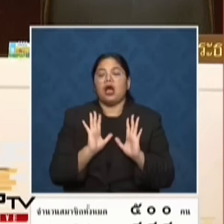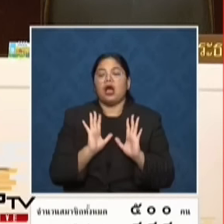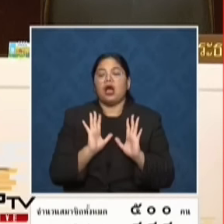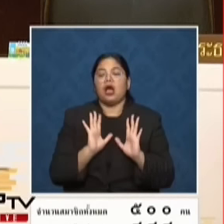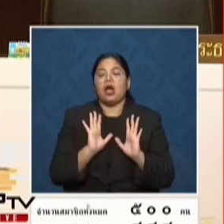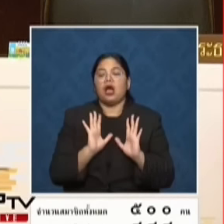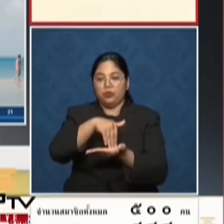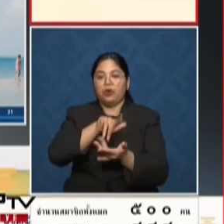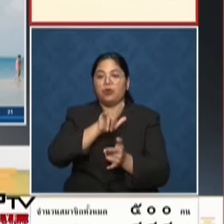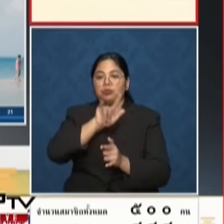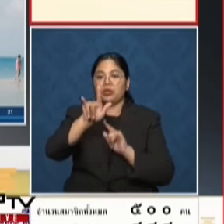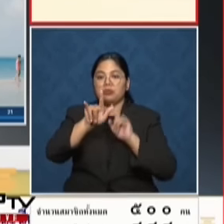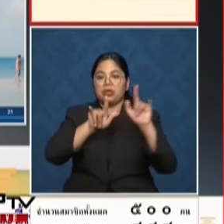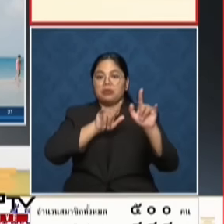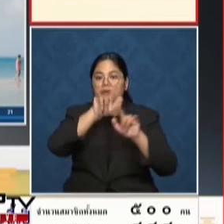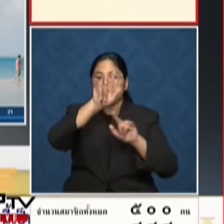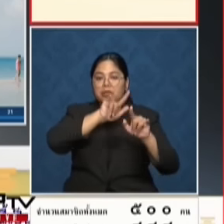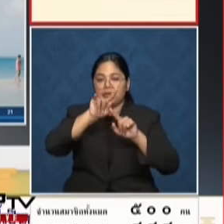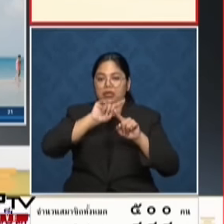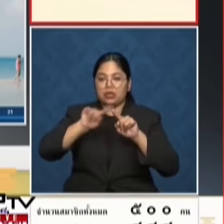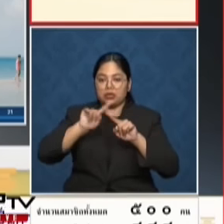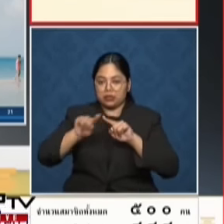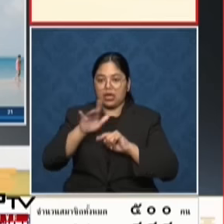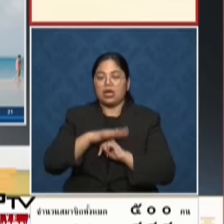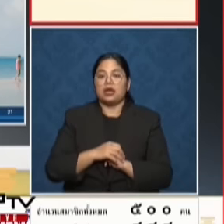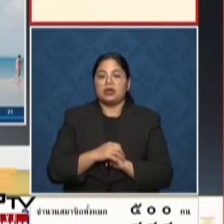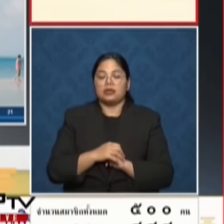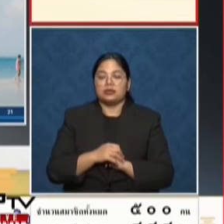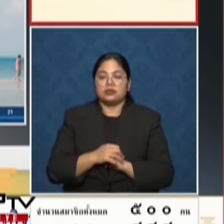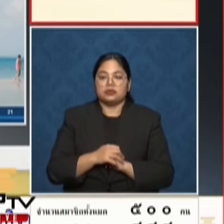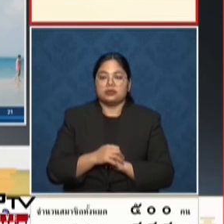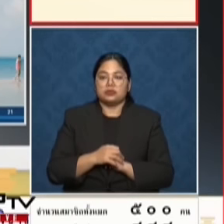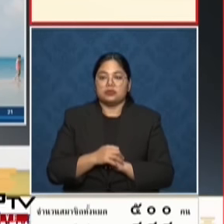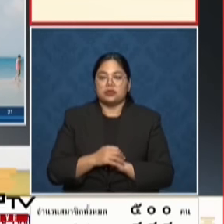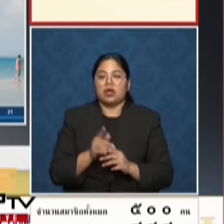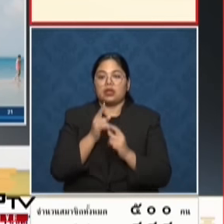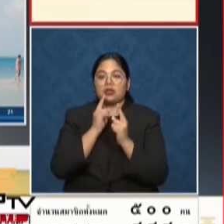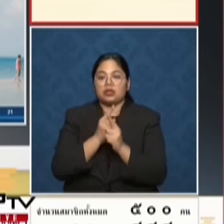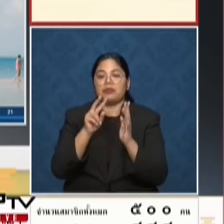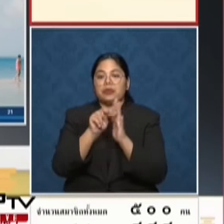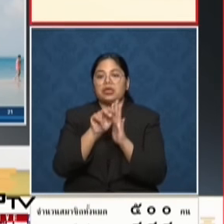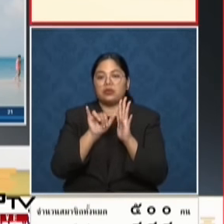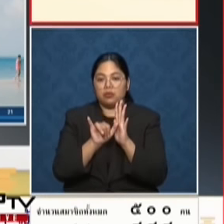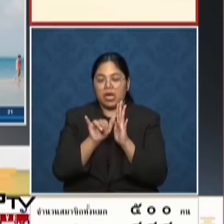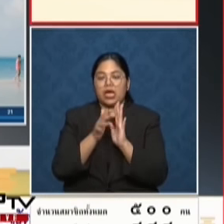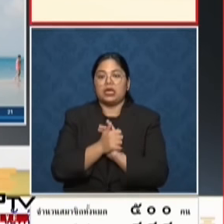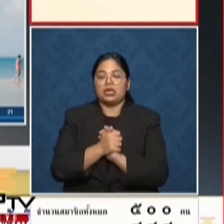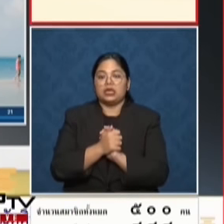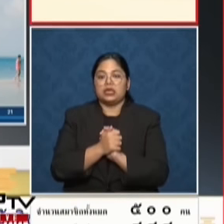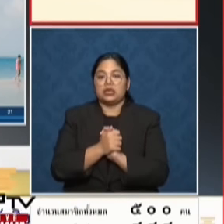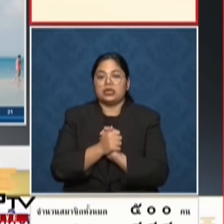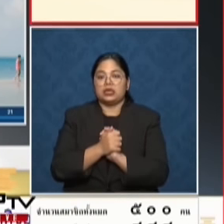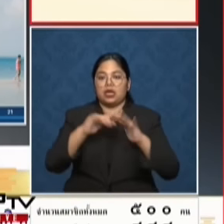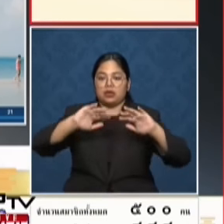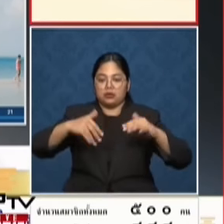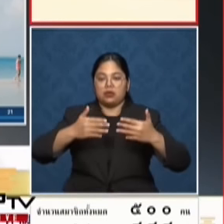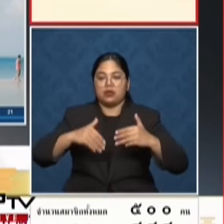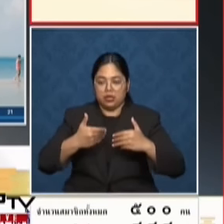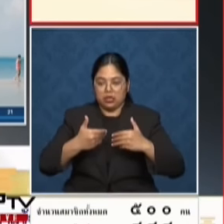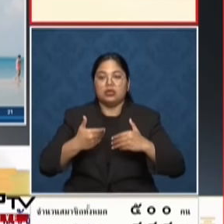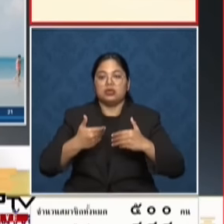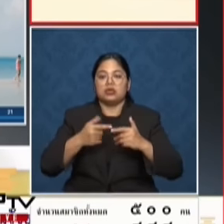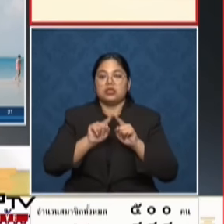จะหลังคุณภูมิธรรมหลังคุณสุริยะตอนแรกจะเป็นคุณโรม ใช่ แต่ปรากฏสลับละเป็นคุณทิทักษ์เดชโชจากประชาธิ